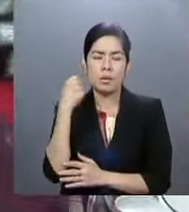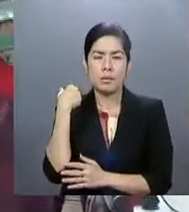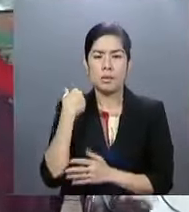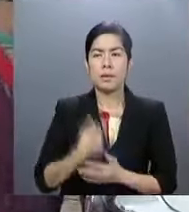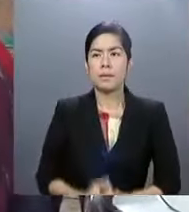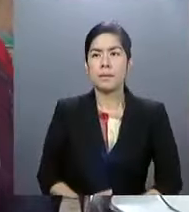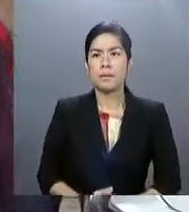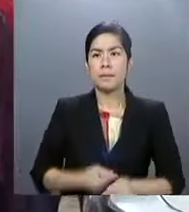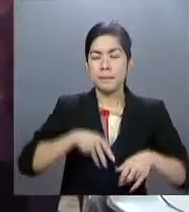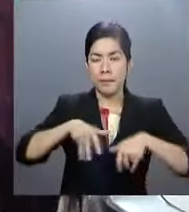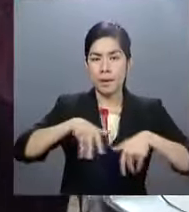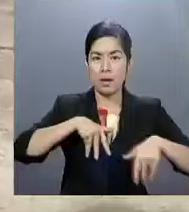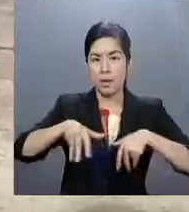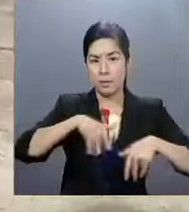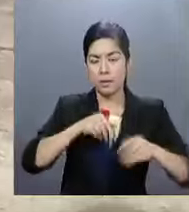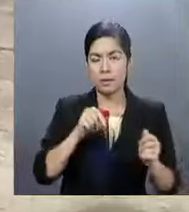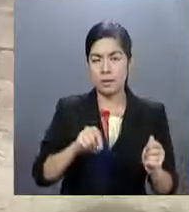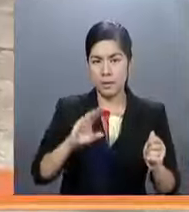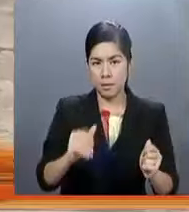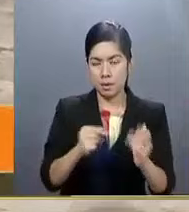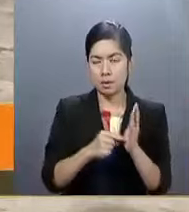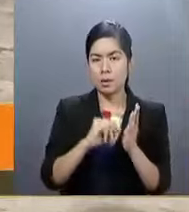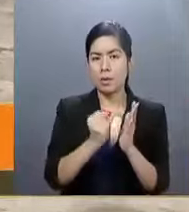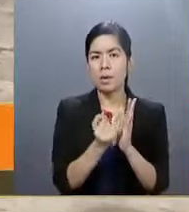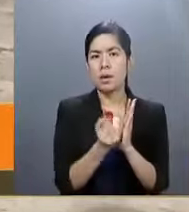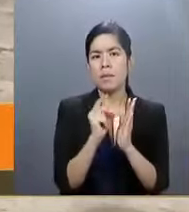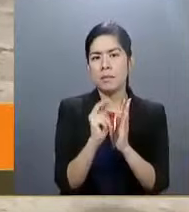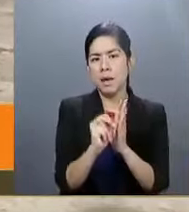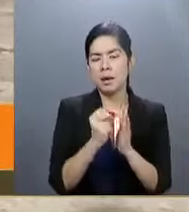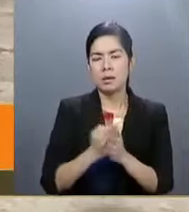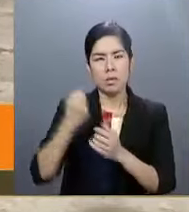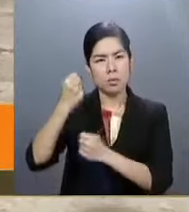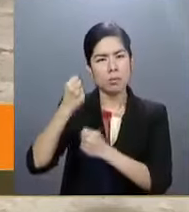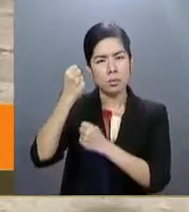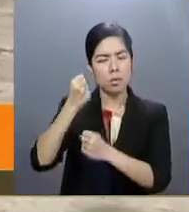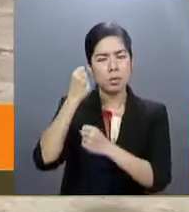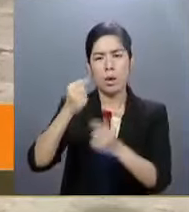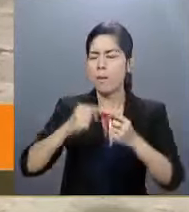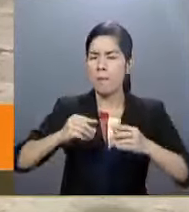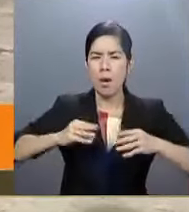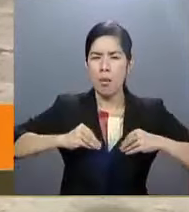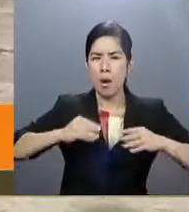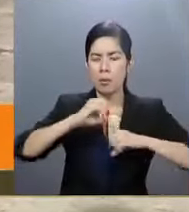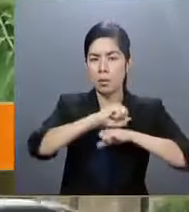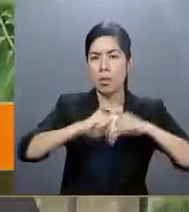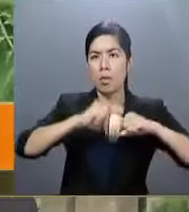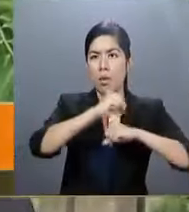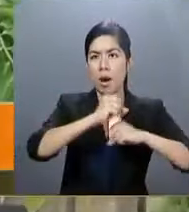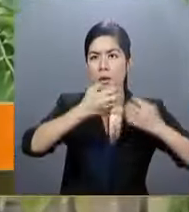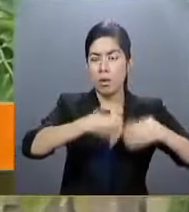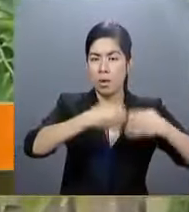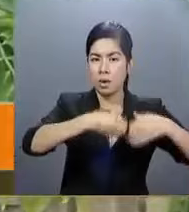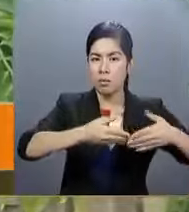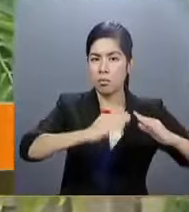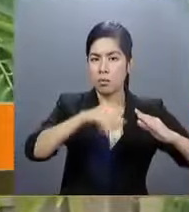ชาวบ้านในตำบลน้ำปลีกอำเภอเมืองอำนาจเจริญชุมนุมคัดค้านการก่อสร้างโรงงานน้ำตาลในพื้นที่นะครับให้เหตุผลว่าอาจจะกระทบต่อส